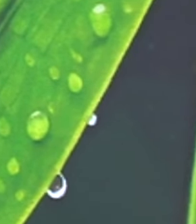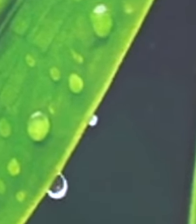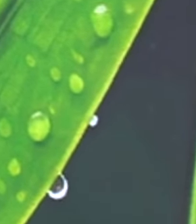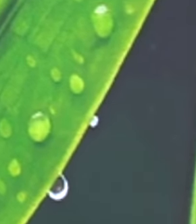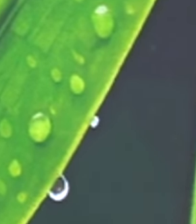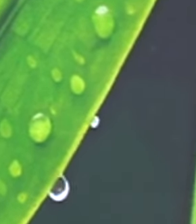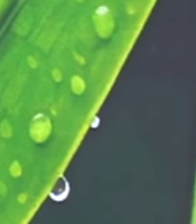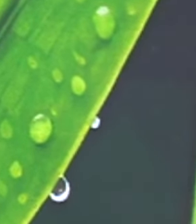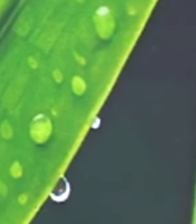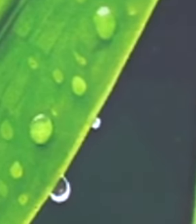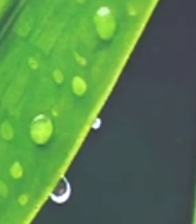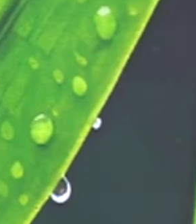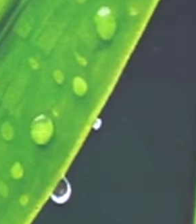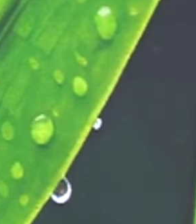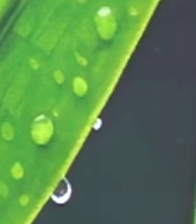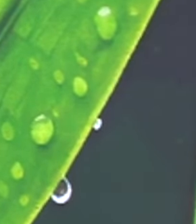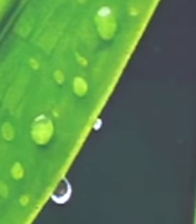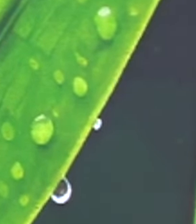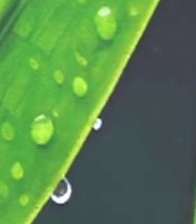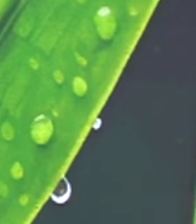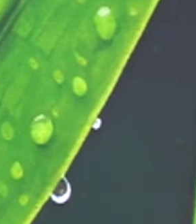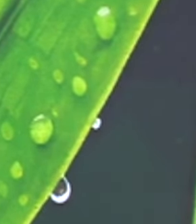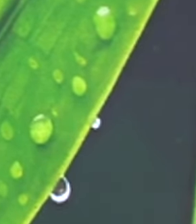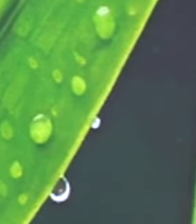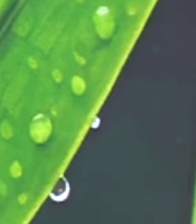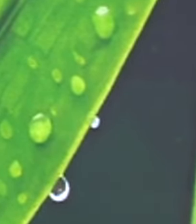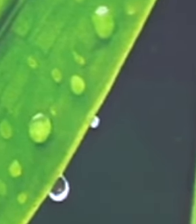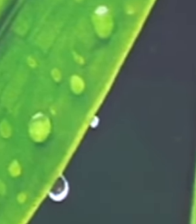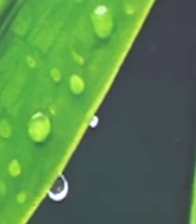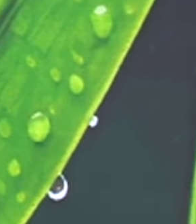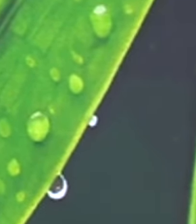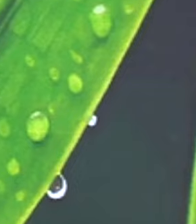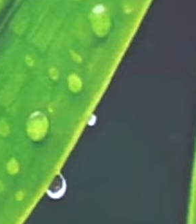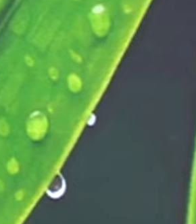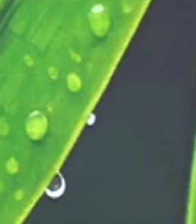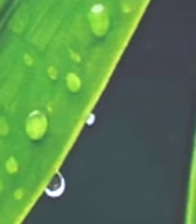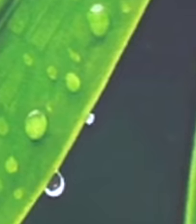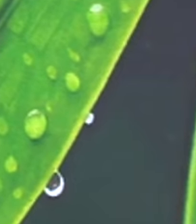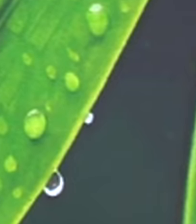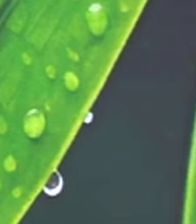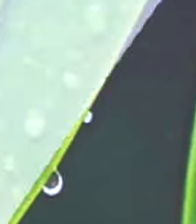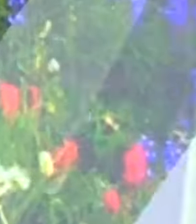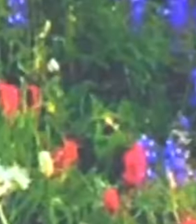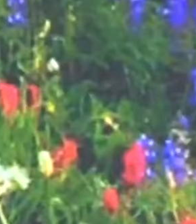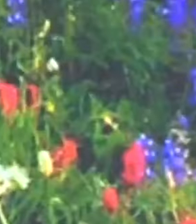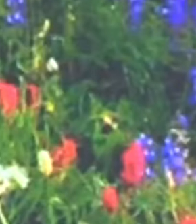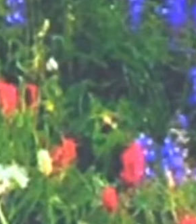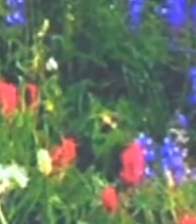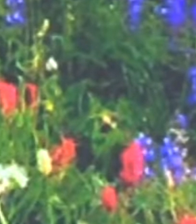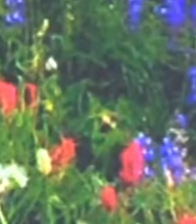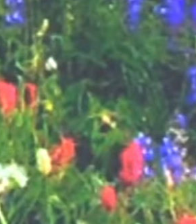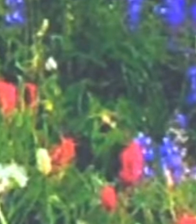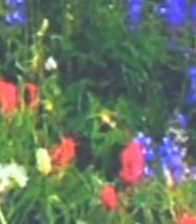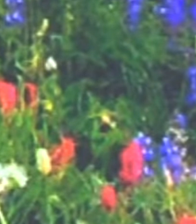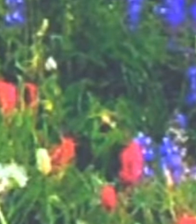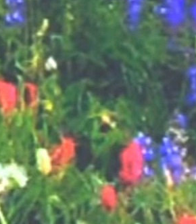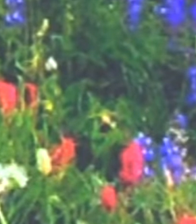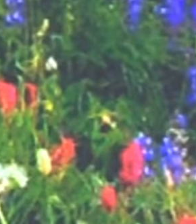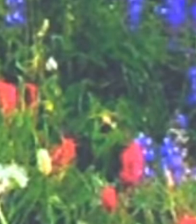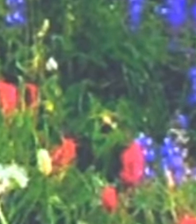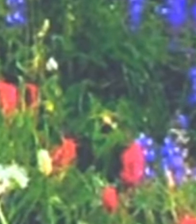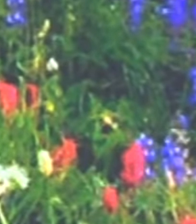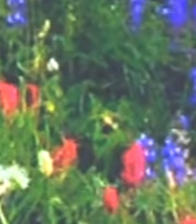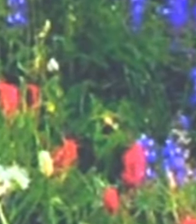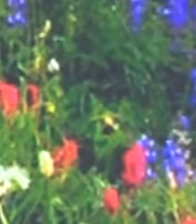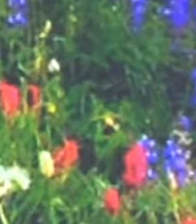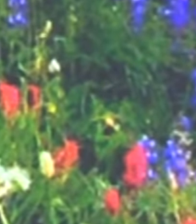бұлтты. Ауа температурасы күндіз 33 градус ыстықты, түнде 19 градус жылыны көрсетеді. Шығыста күн ашық, Семейде күндіз плюс 37,